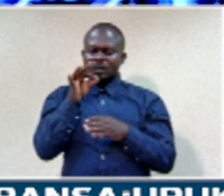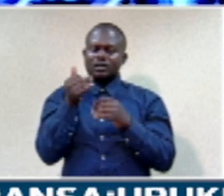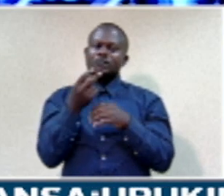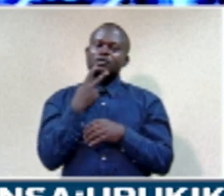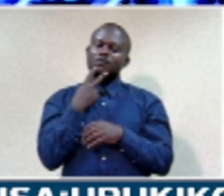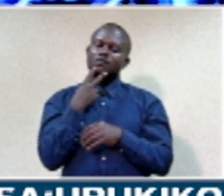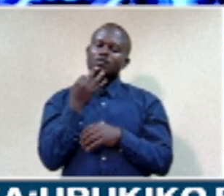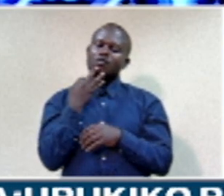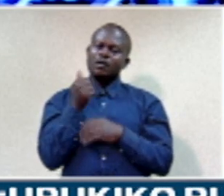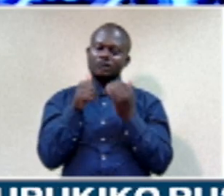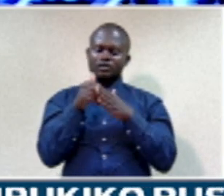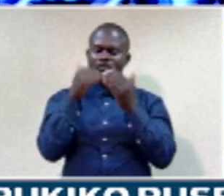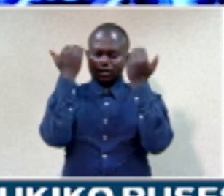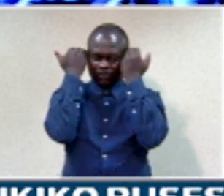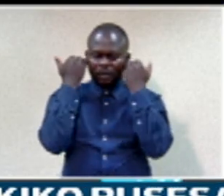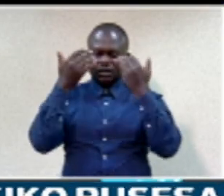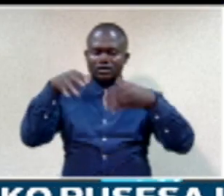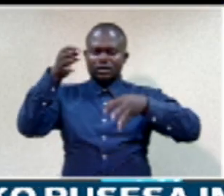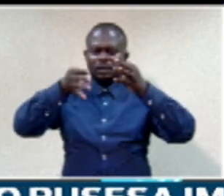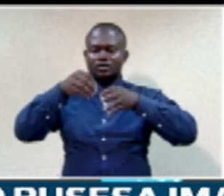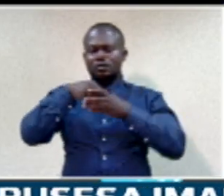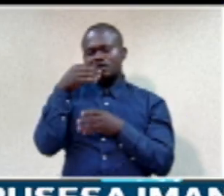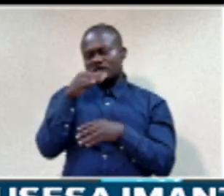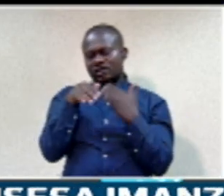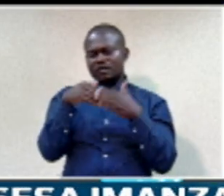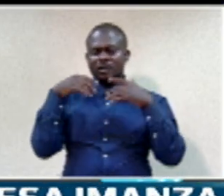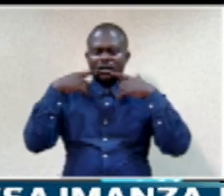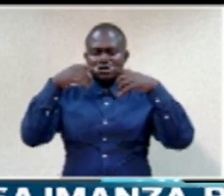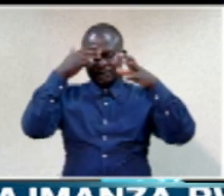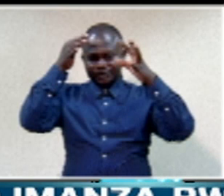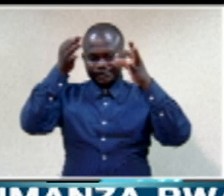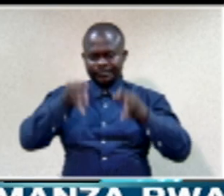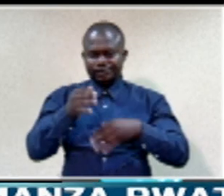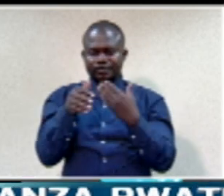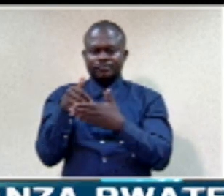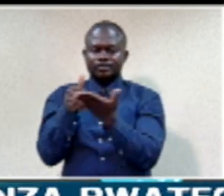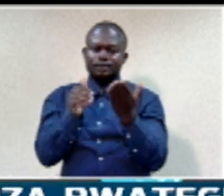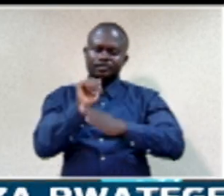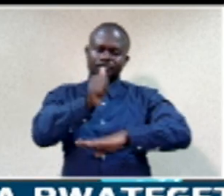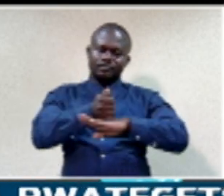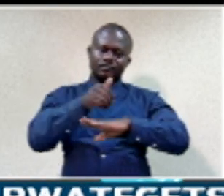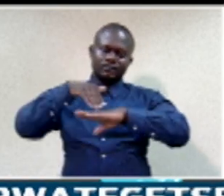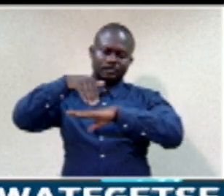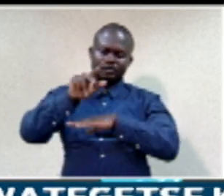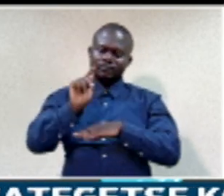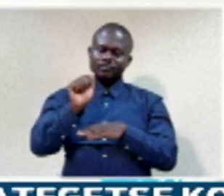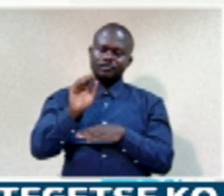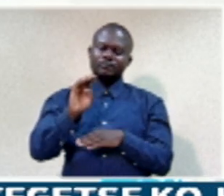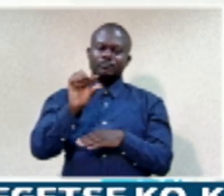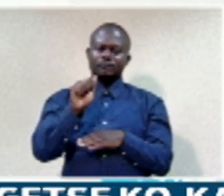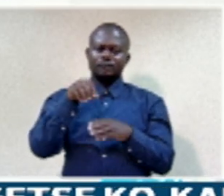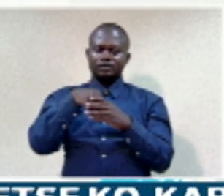Kuri uyu wa gatatu urukiko rusesa imanza rw'i Paris mu Faransa rwatangaje umwanzuro rwafashe wo kohereza Felicien Kabuga